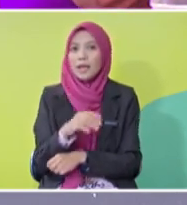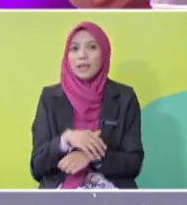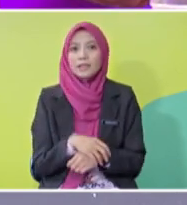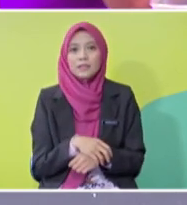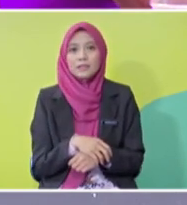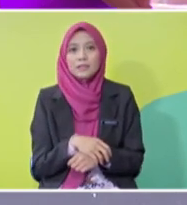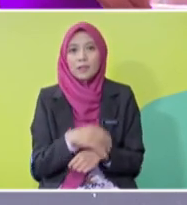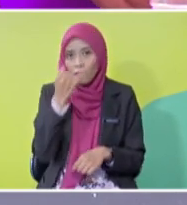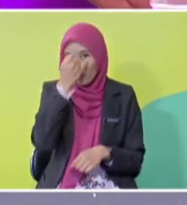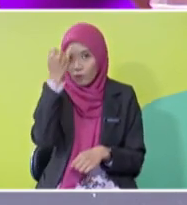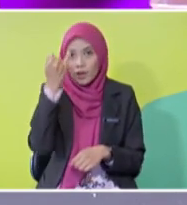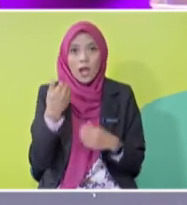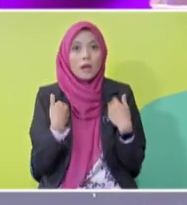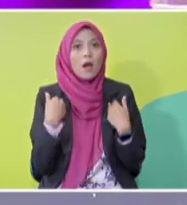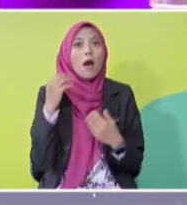goblok